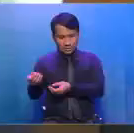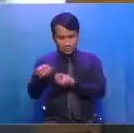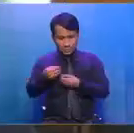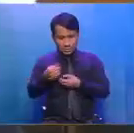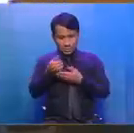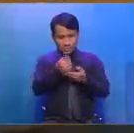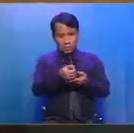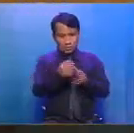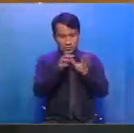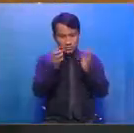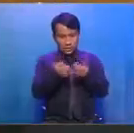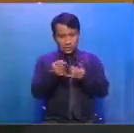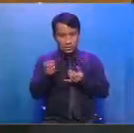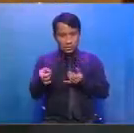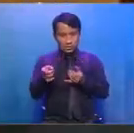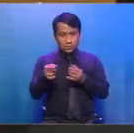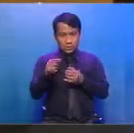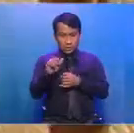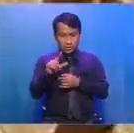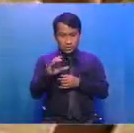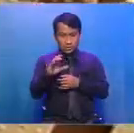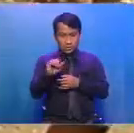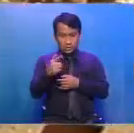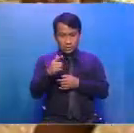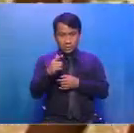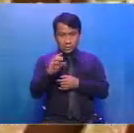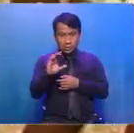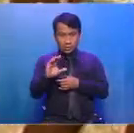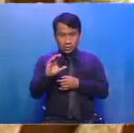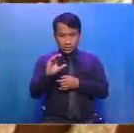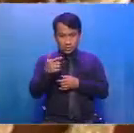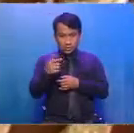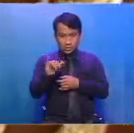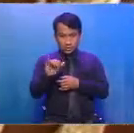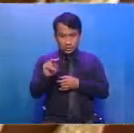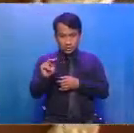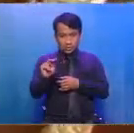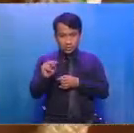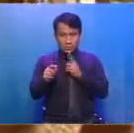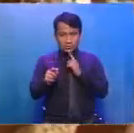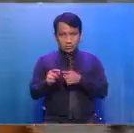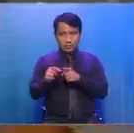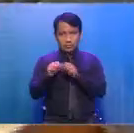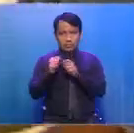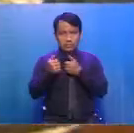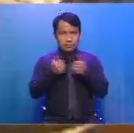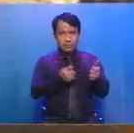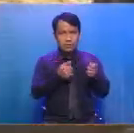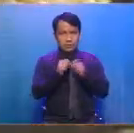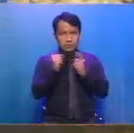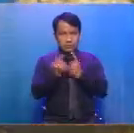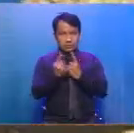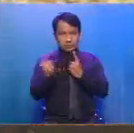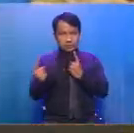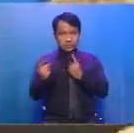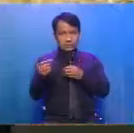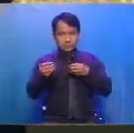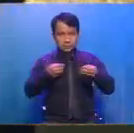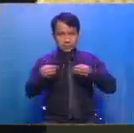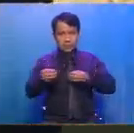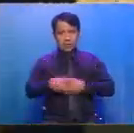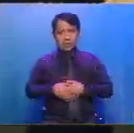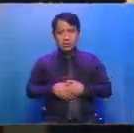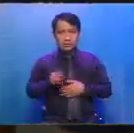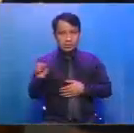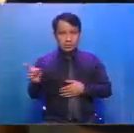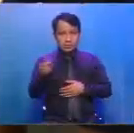ng tulong ang Barangay Damurog sa Alcala, Cagayan. Tiniyak namang nasusunod ang social distancing sa relief operations. Isa